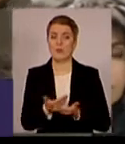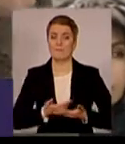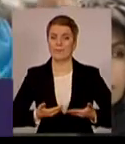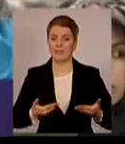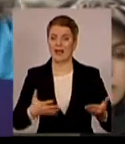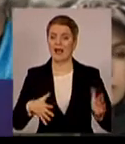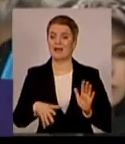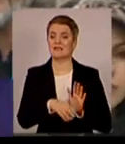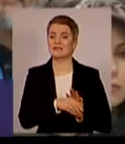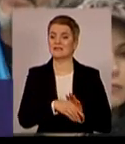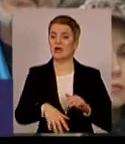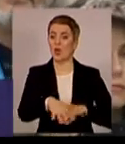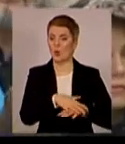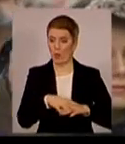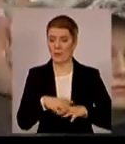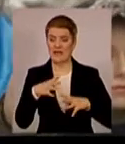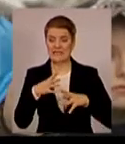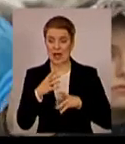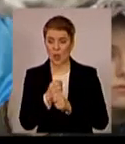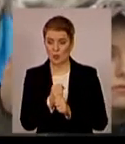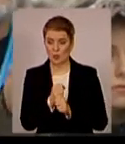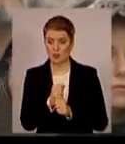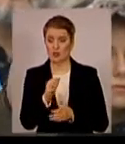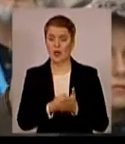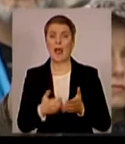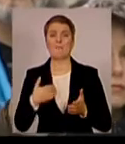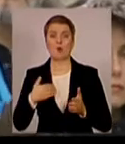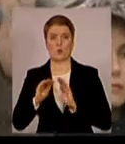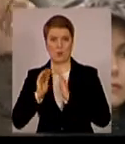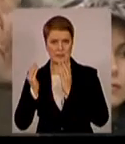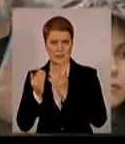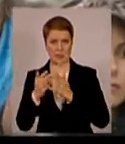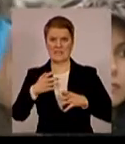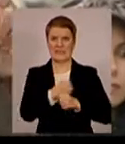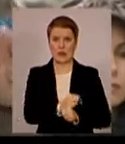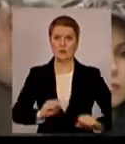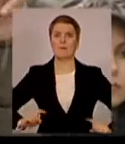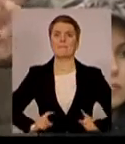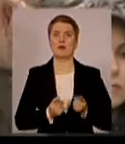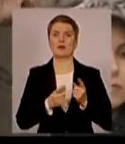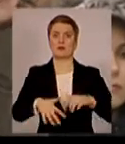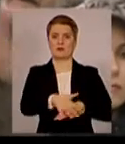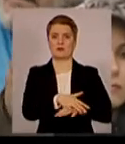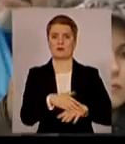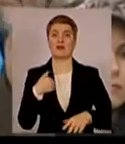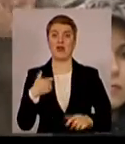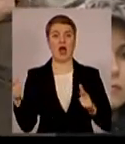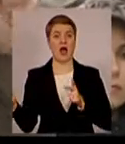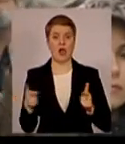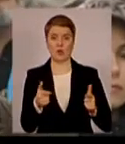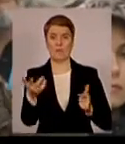щоб заглушити таким образом через мою ізоляцію процес людей. Я готов прийняти їх